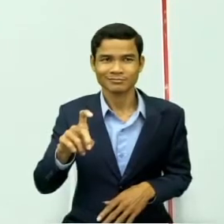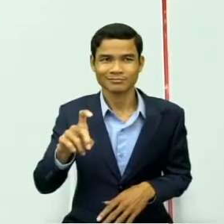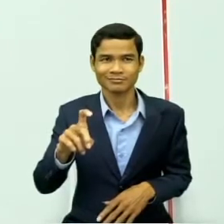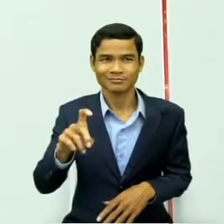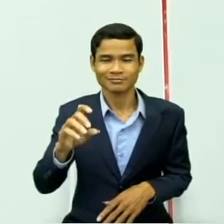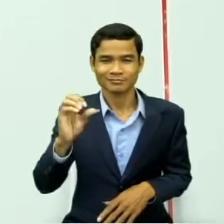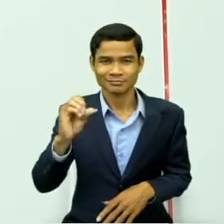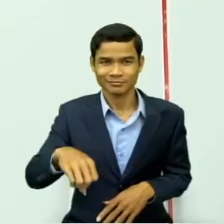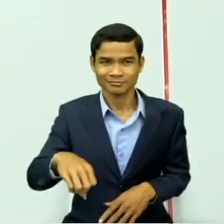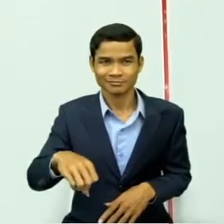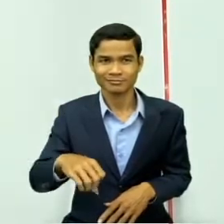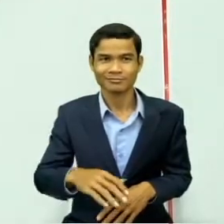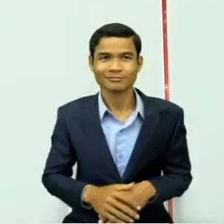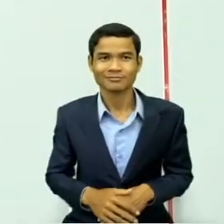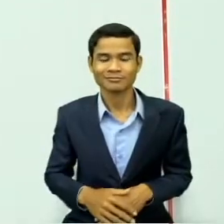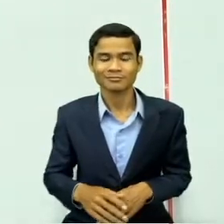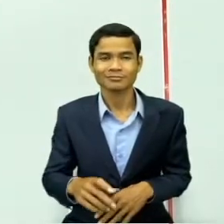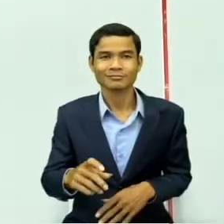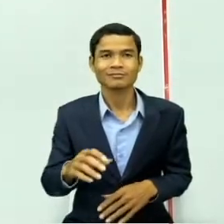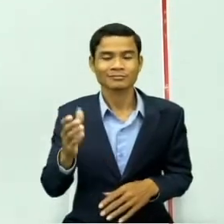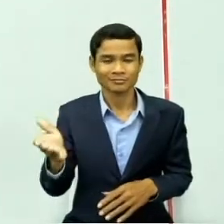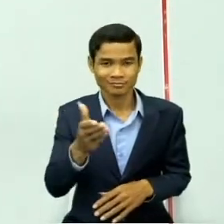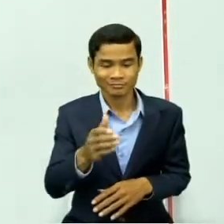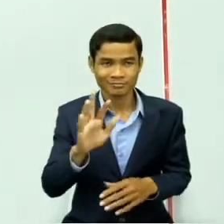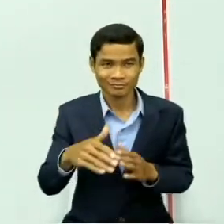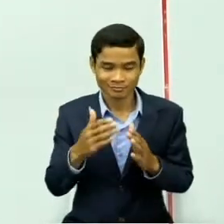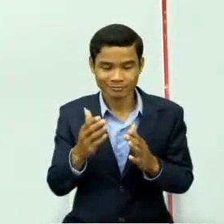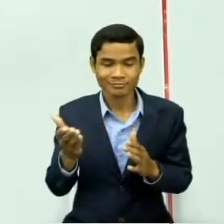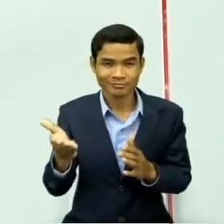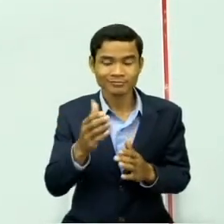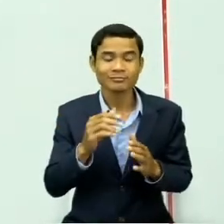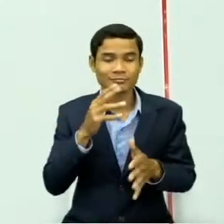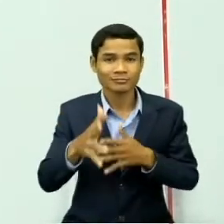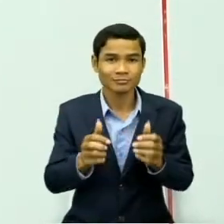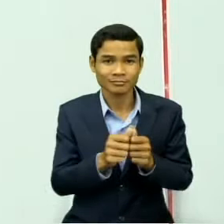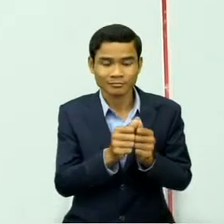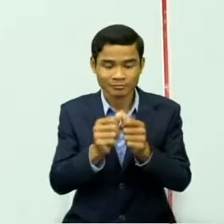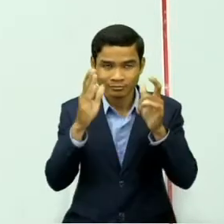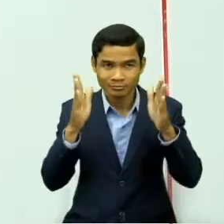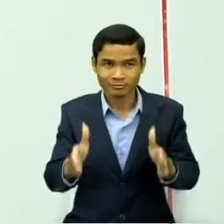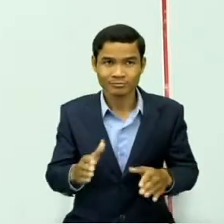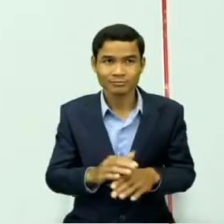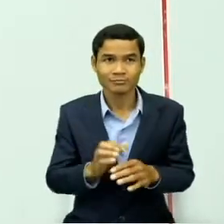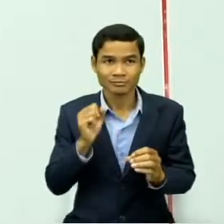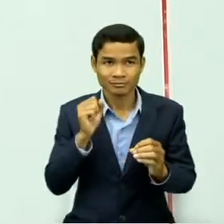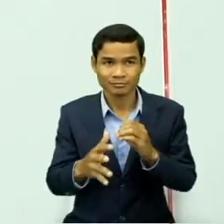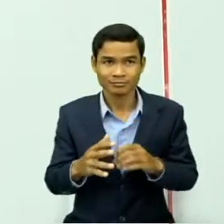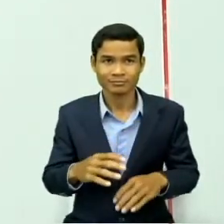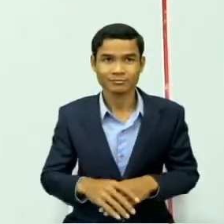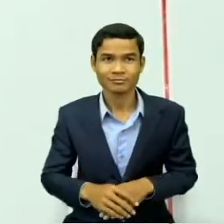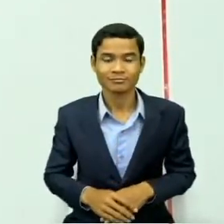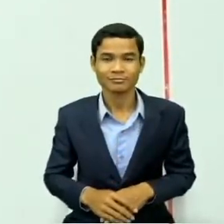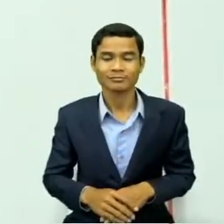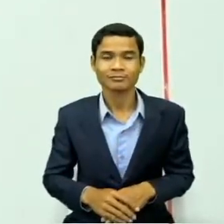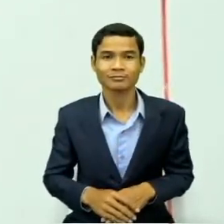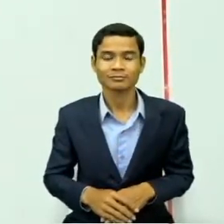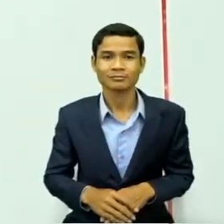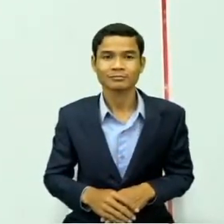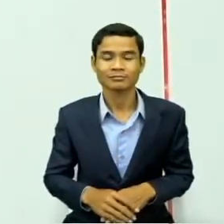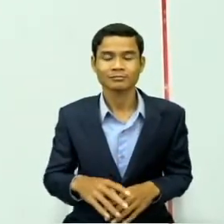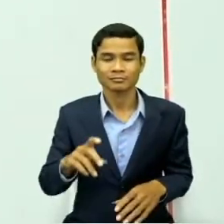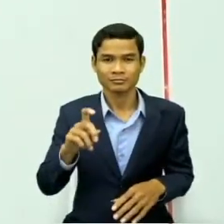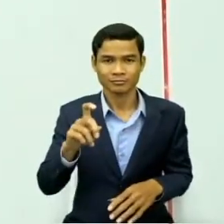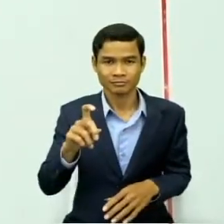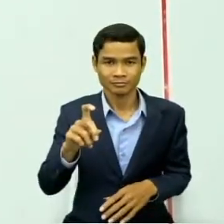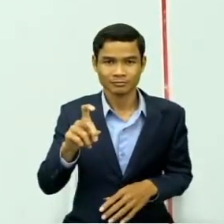chừng lỡ phở chạy lại con cho rôm ăn chim mồi nẹt rú chập đám